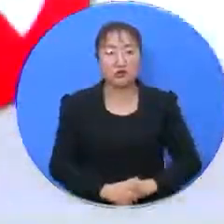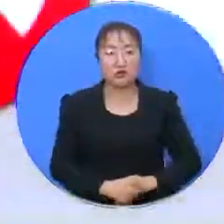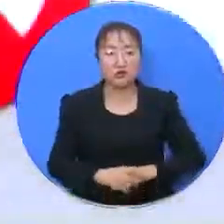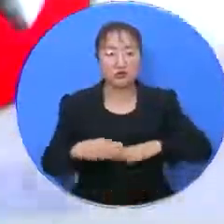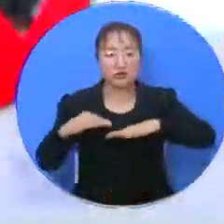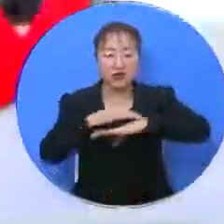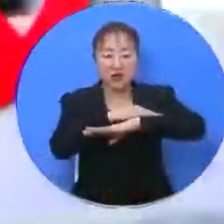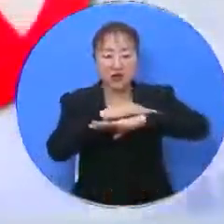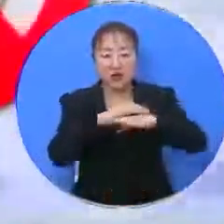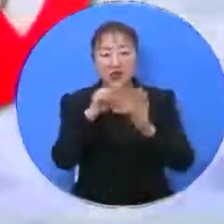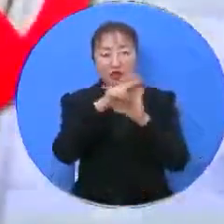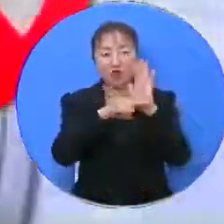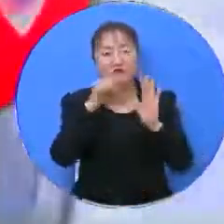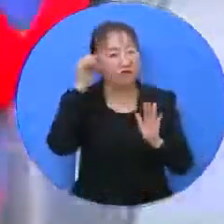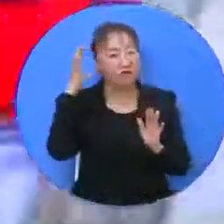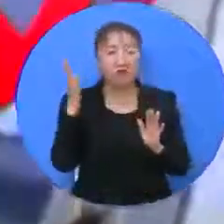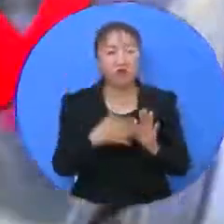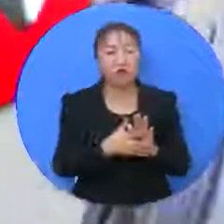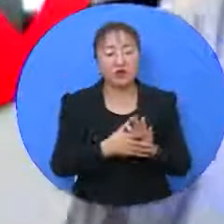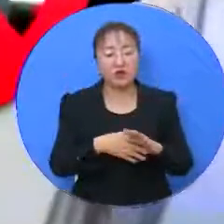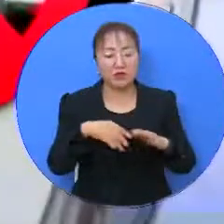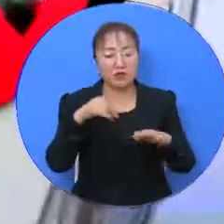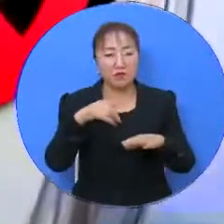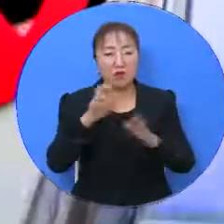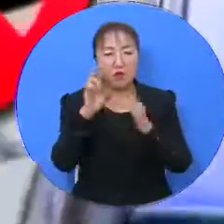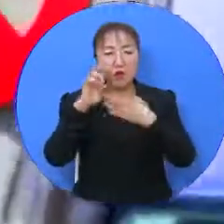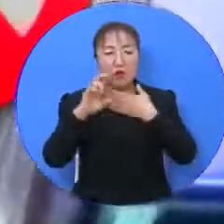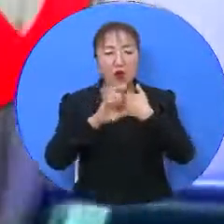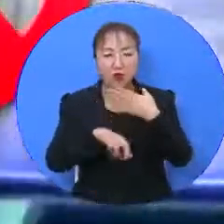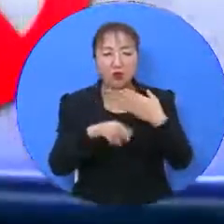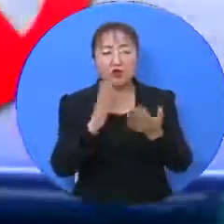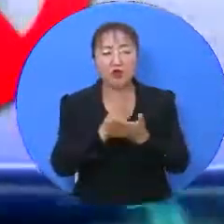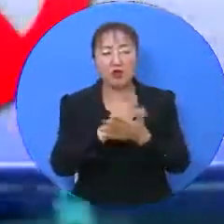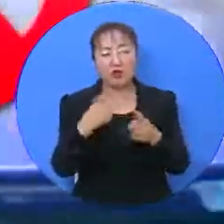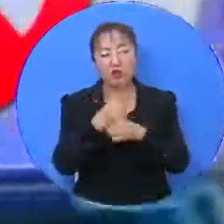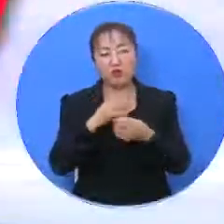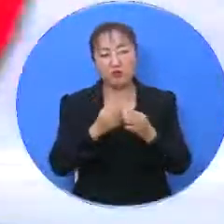Замын хөдөлгөөний дүрм мэддэггүй, зарим мэддэг нэг нь болгоомжгүй байдлаас зөрчих.